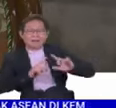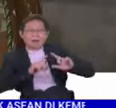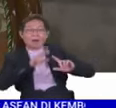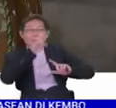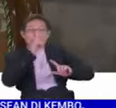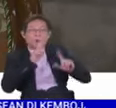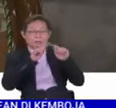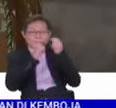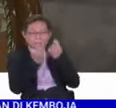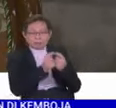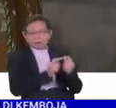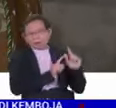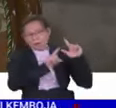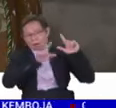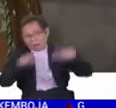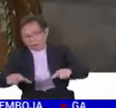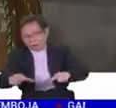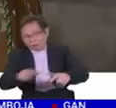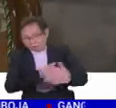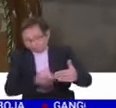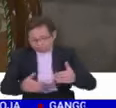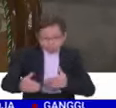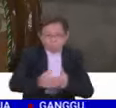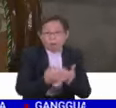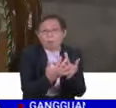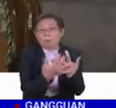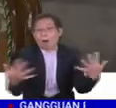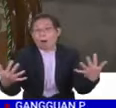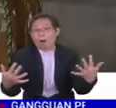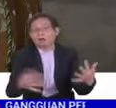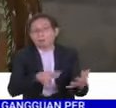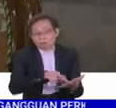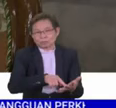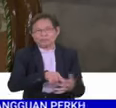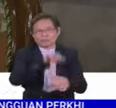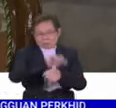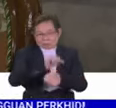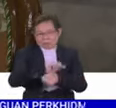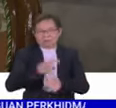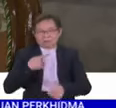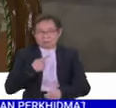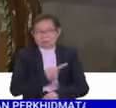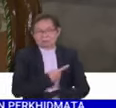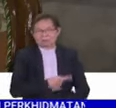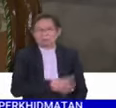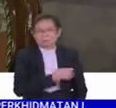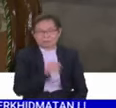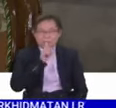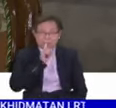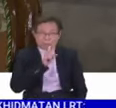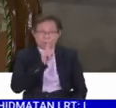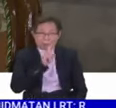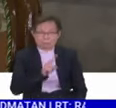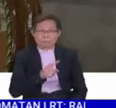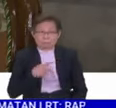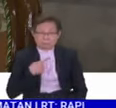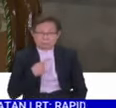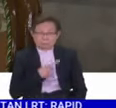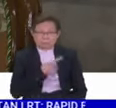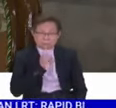ni di pangkalan hadapan. Jadi itu adalah gerak kerja kita dan sebenarnya kita